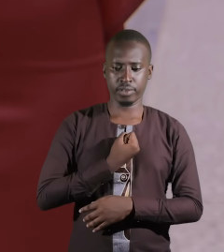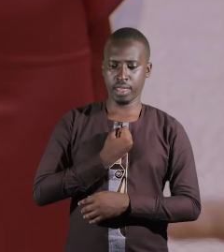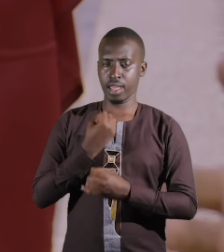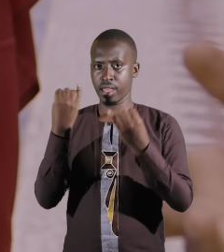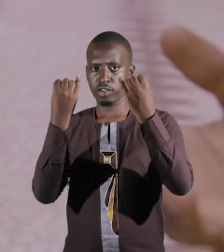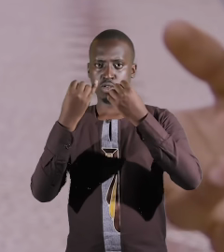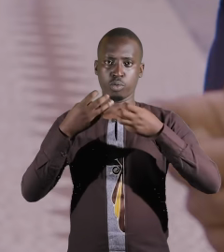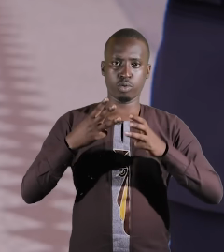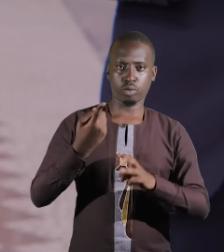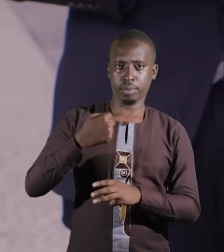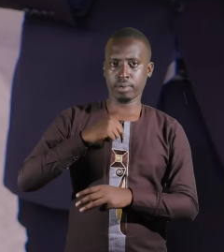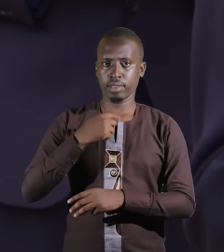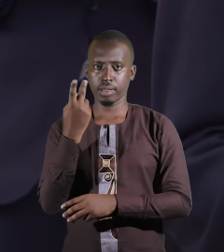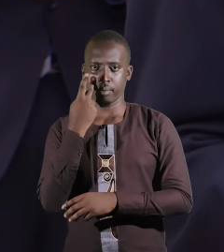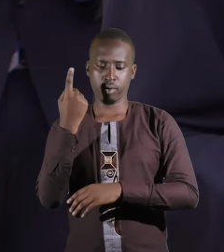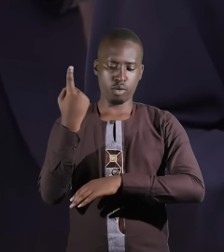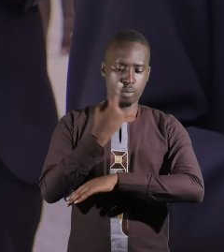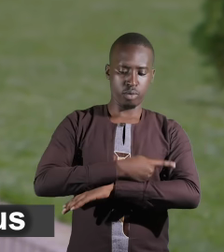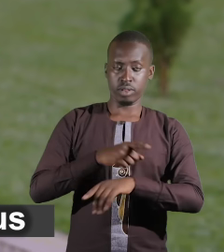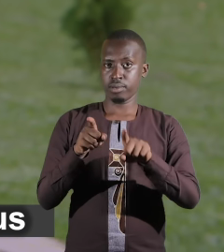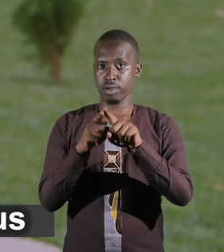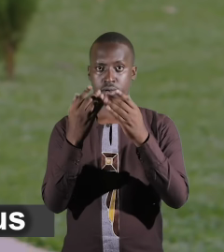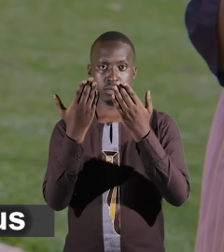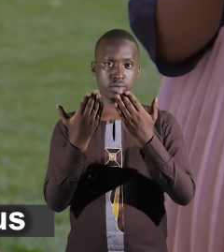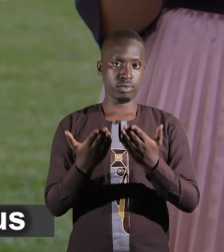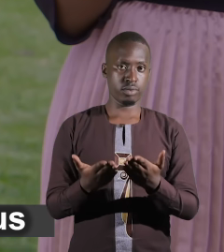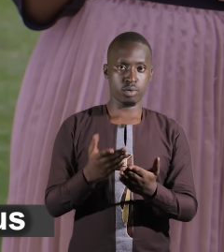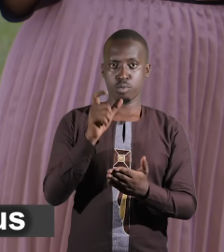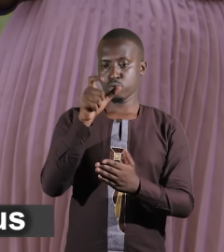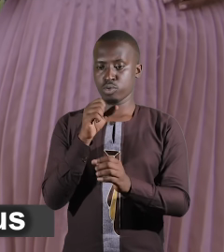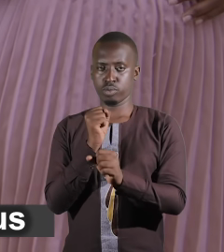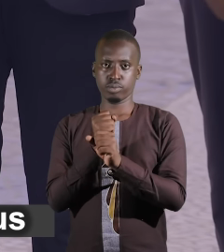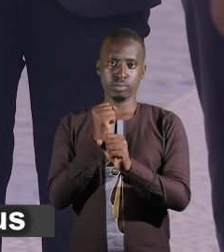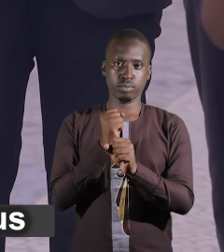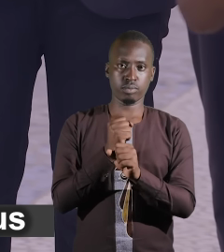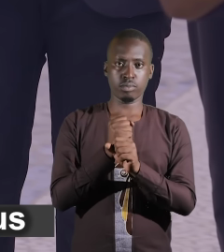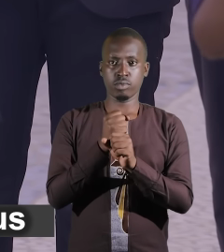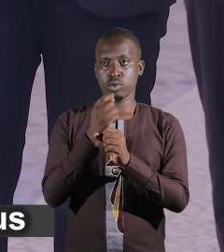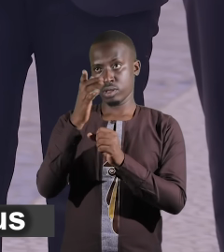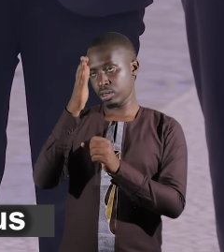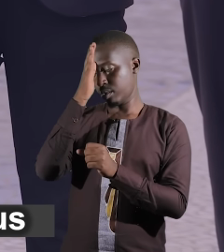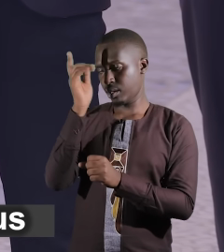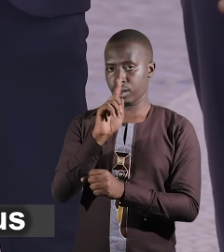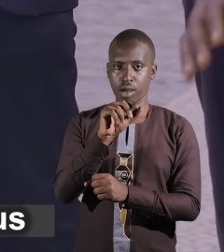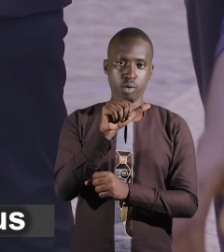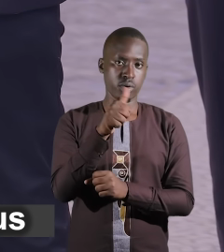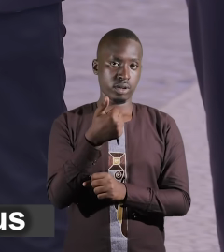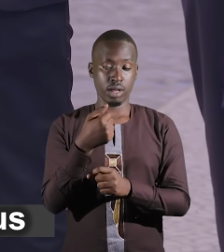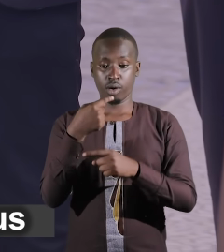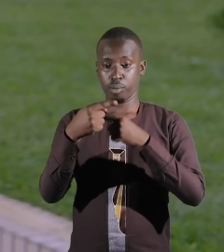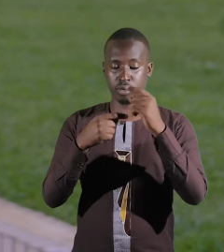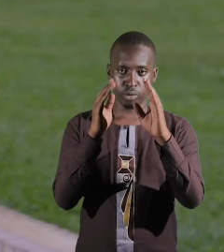Shusha yuko tuzaba tumeze kumusi uyu uwabikoze duwa data na undi kandara chaduhishi